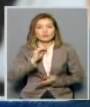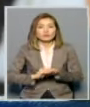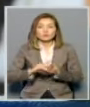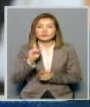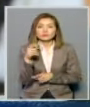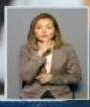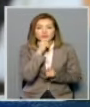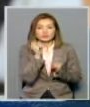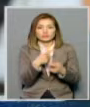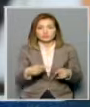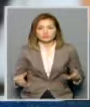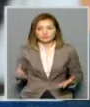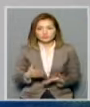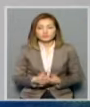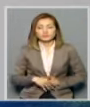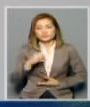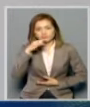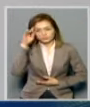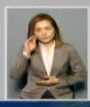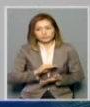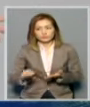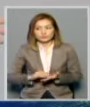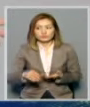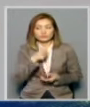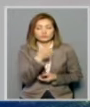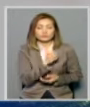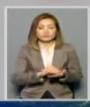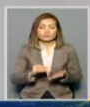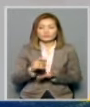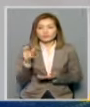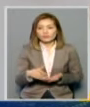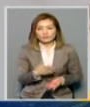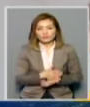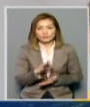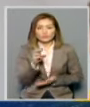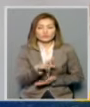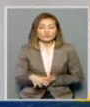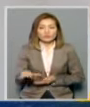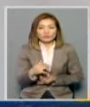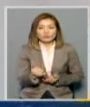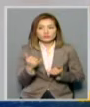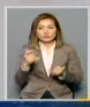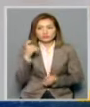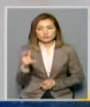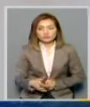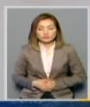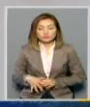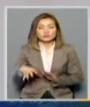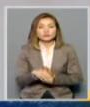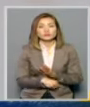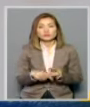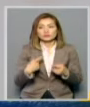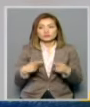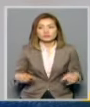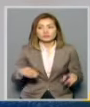үздігі белгісімен марапатталған, Қазақстан жазушылар одағының және журналистер одағының мүшесі, Атырау облысының құрметті азаматы. Оның алдынан